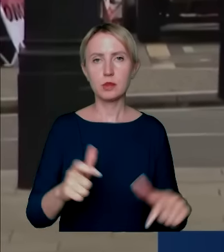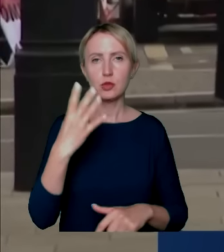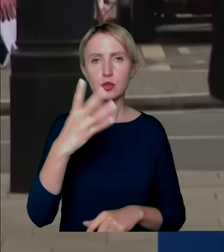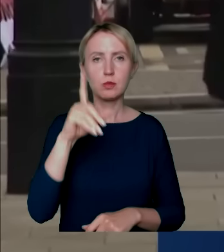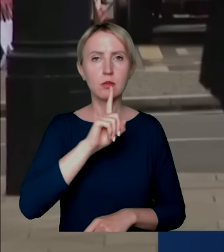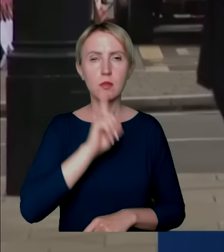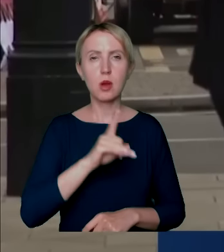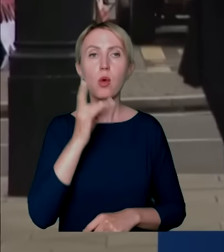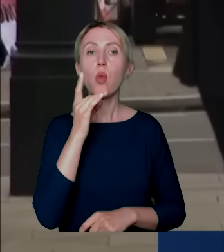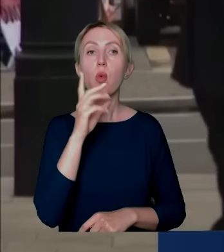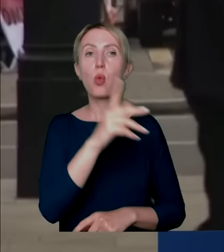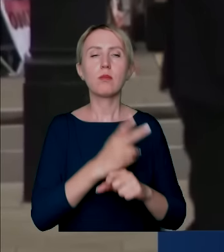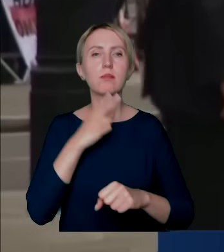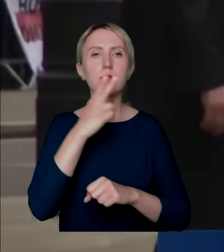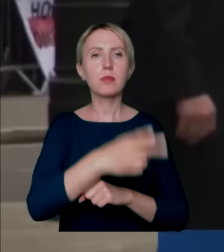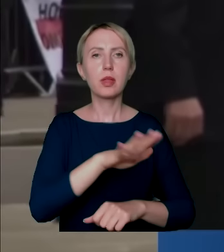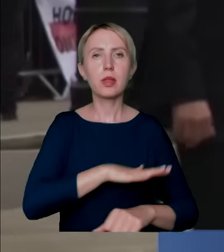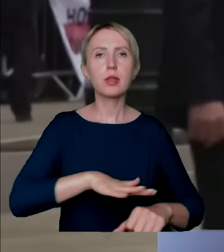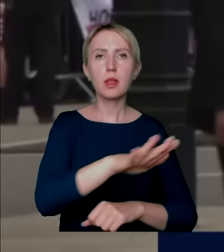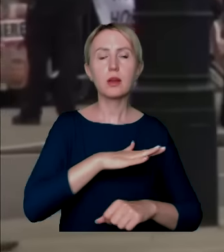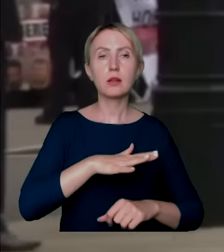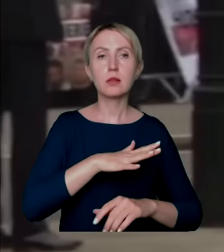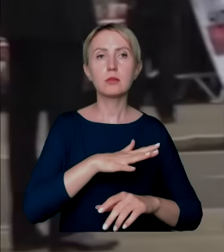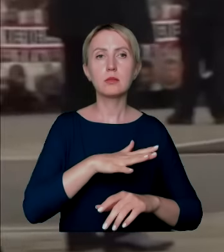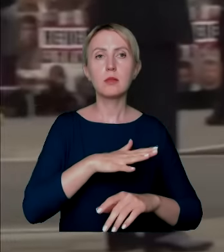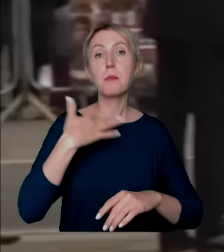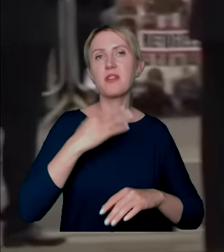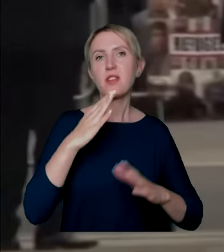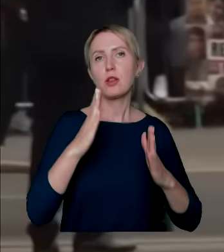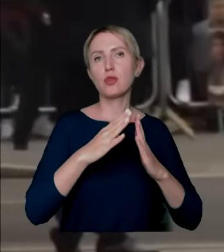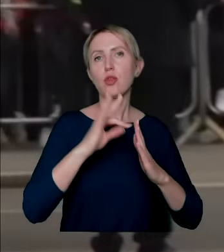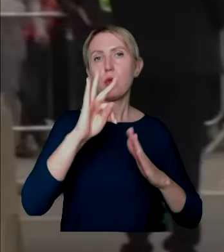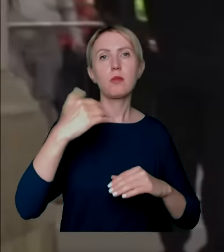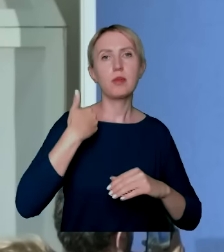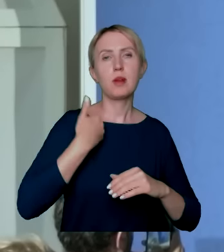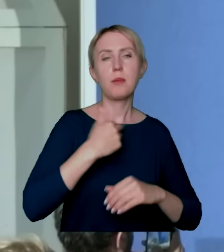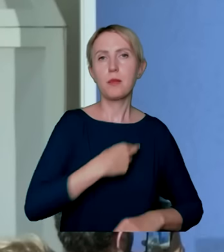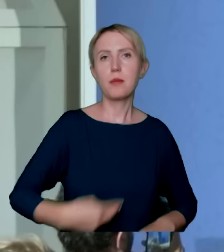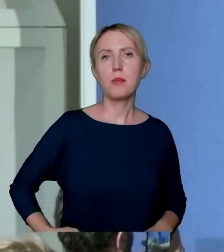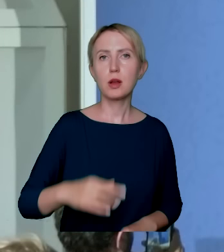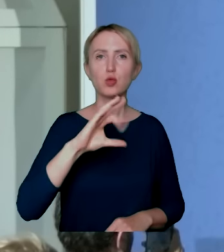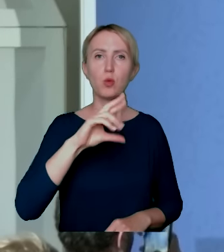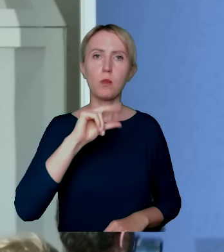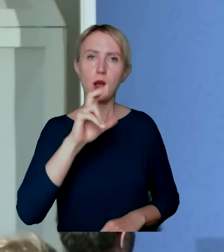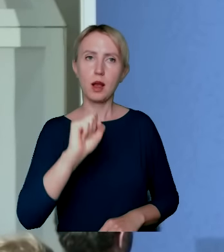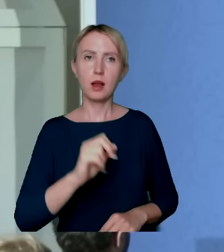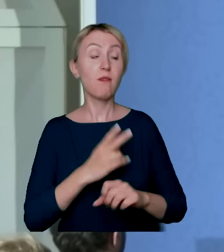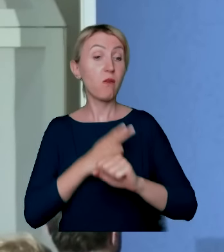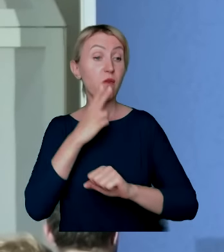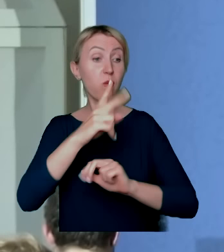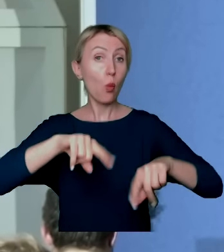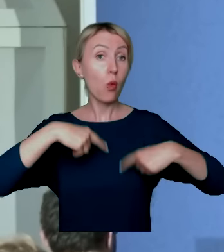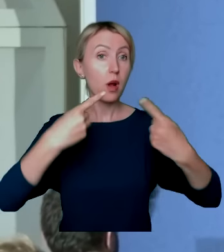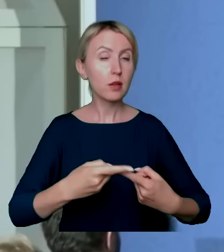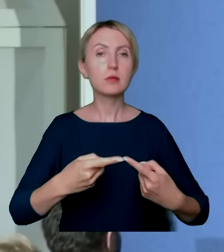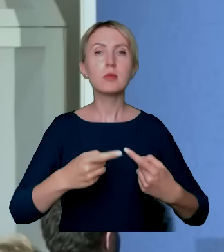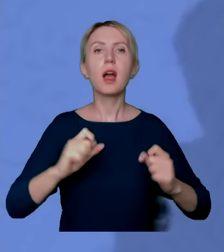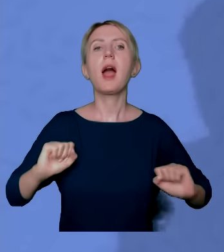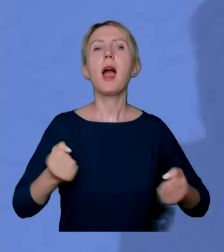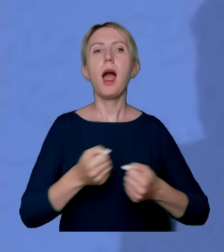zarzutem wtargnięcia na teren posiadłości otaczającej prywatny dom brytyjskiego premiera Rishiego Sunaka. Włamywaczami okazali się aktywiści